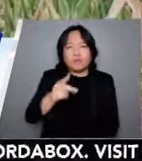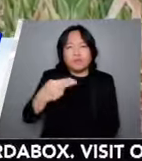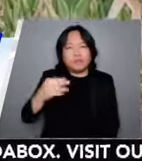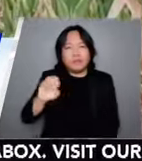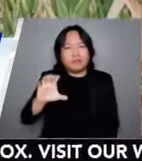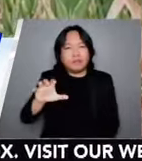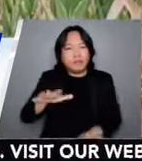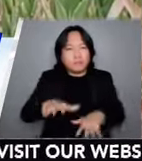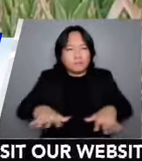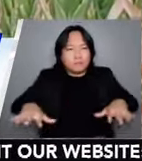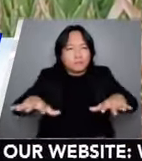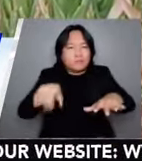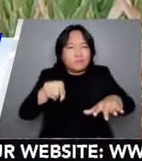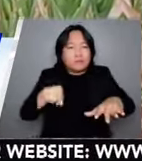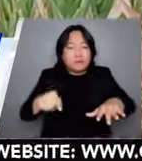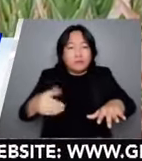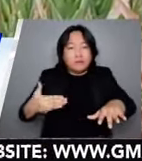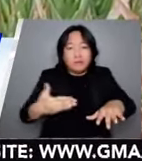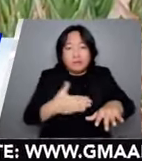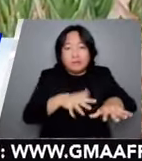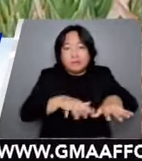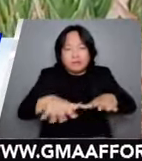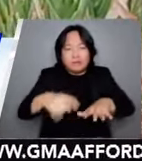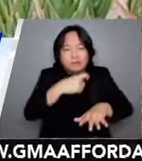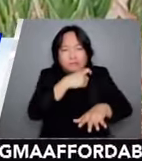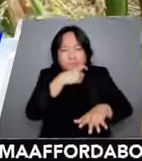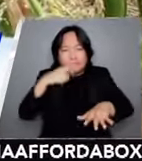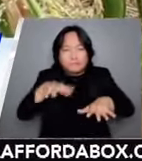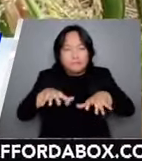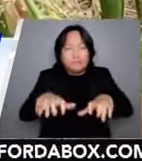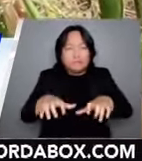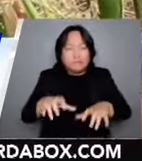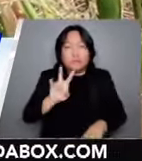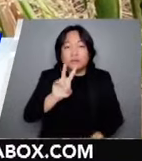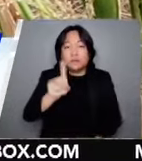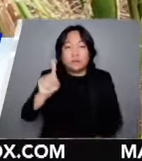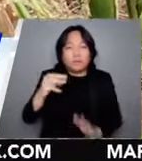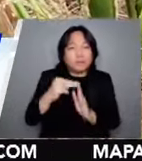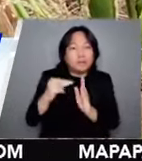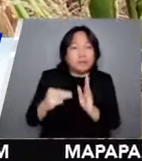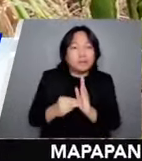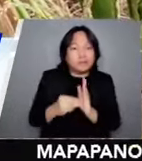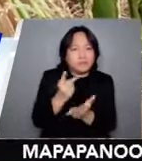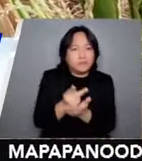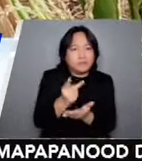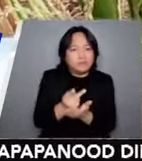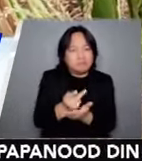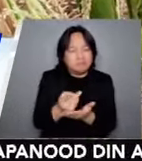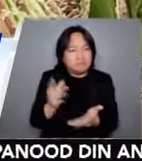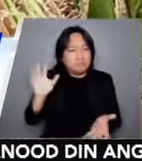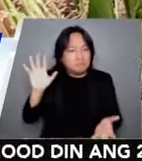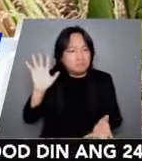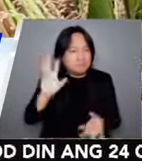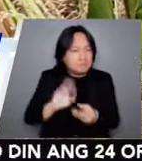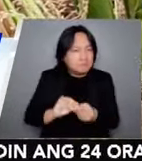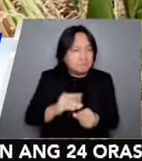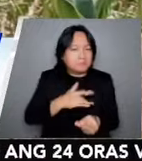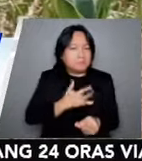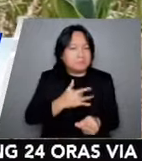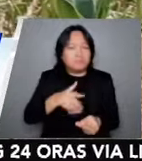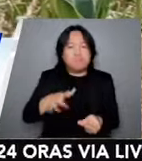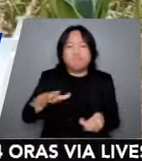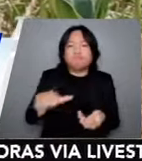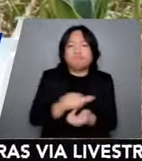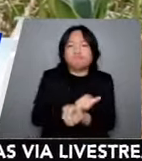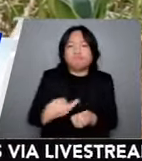natutuyot na at tumbas ito na mahigit 71 million pesos na pinsala. Ayon sa Surala LGU, gagamitin nila ang Calamity Fund